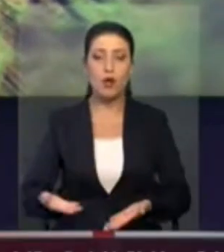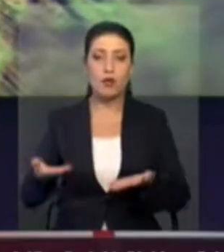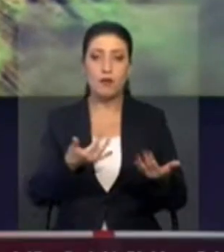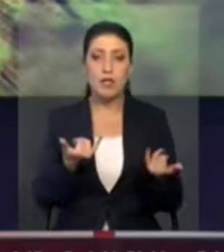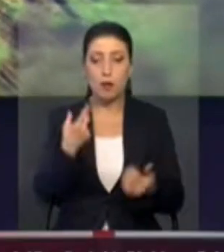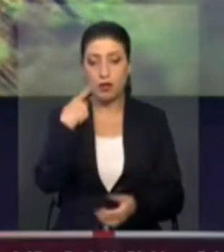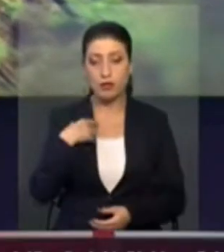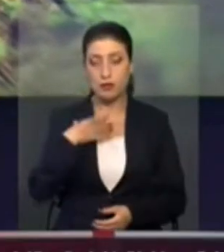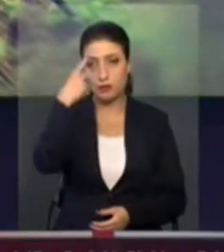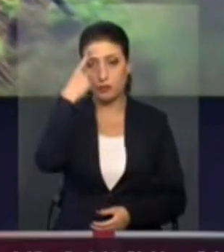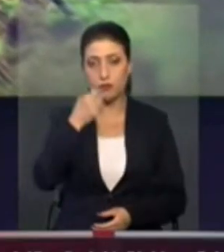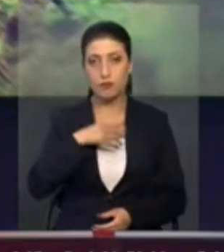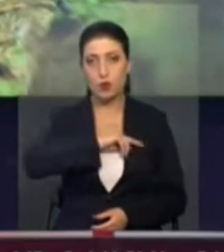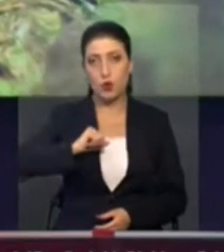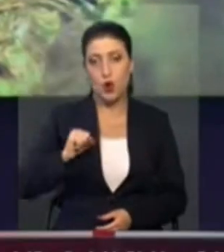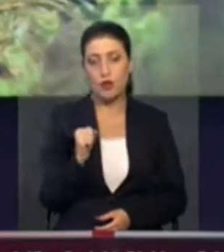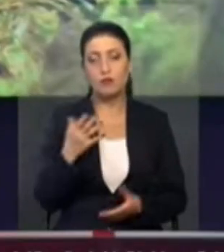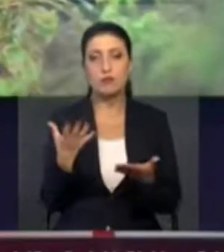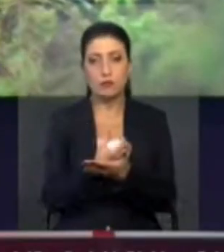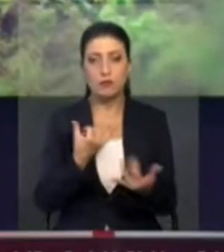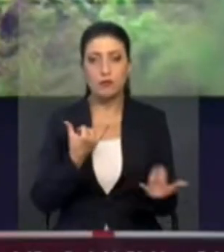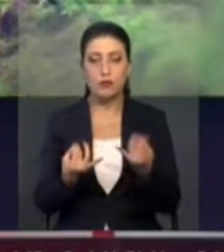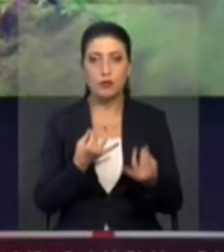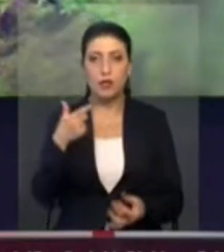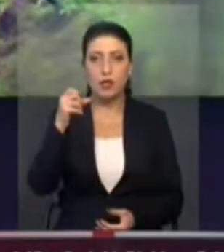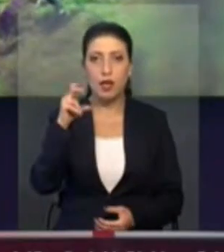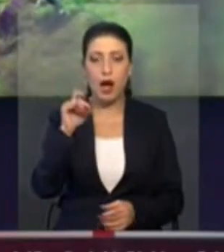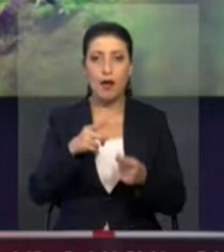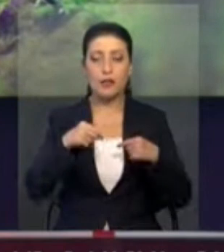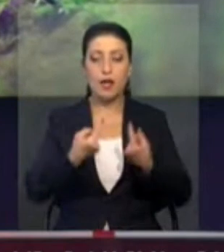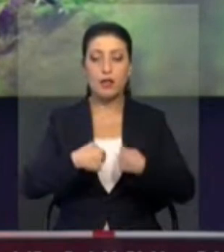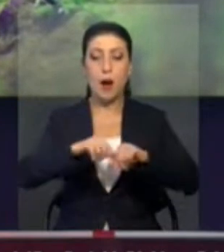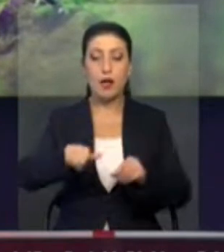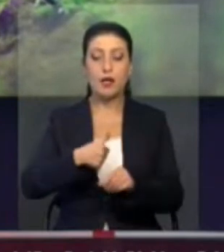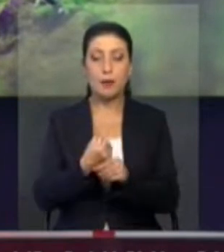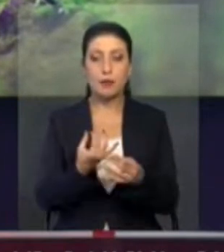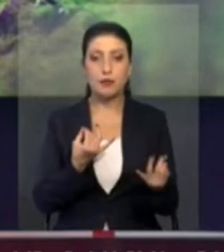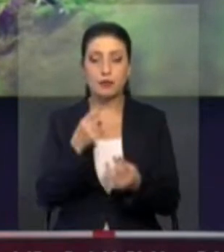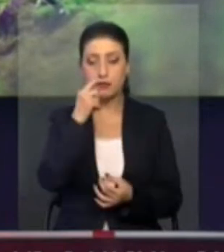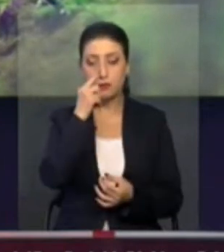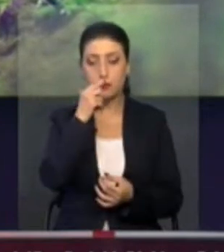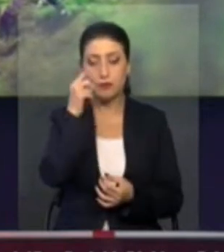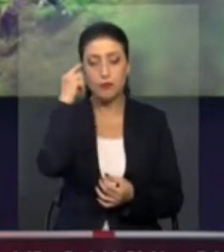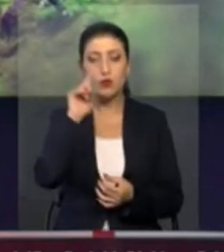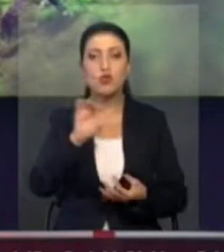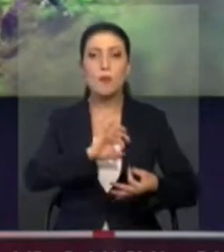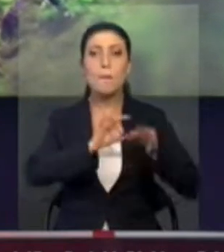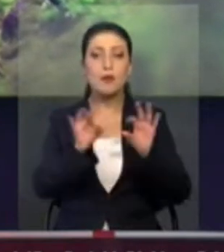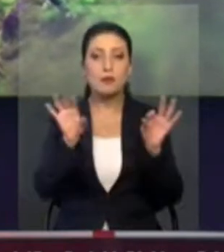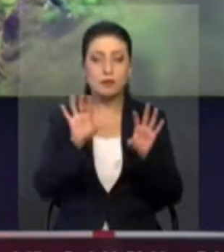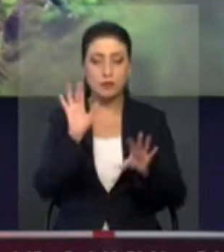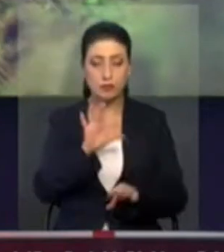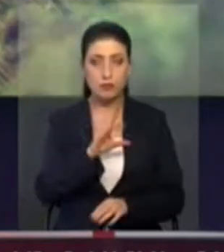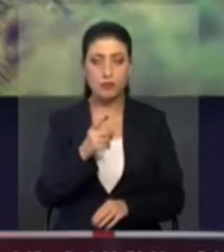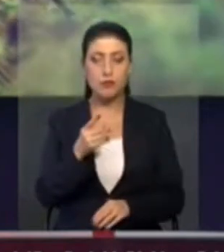Հենց հիմա ինձ հայտնում են, որ իմ գործընկերներին հաջողվել է զրուցել Գեղամասարի համայնքապետի հետ, ես չգիտեմ դեռևս նա ինչ մանրամասներ է մեզ